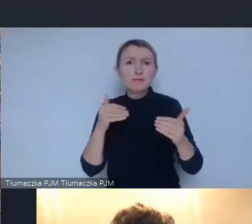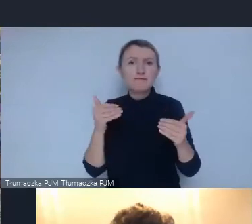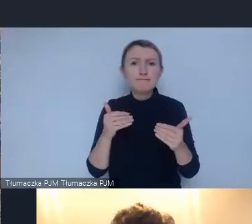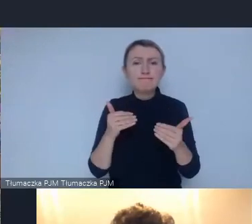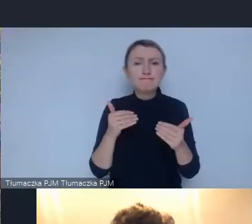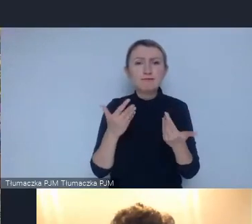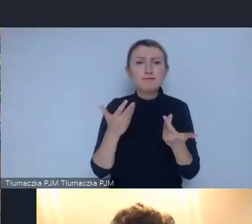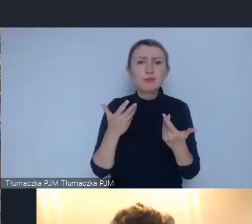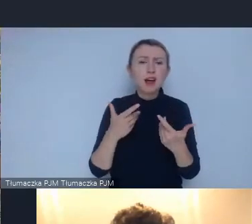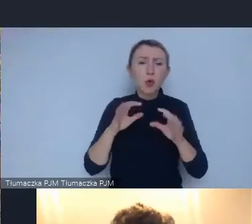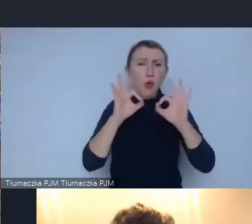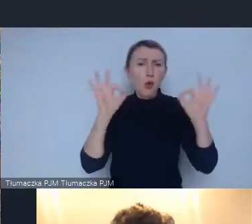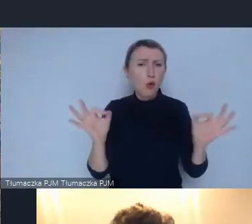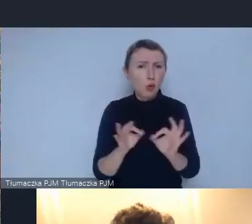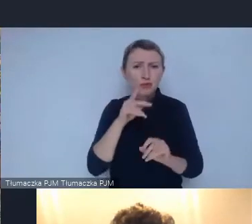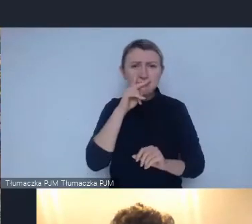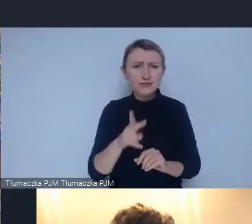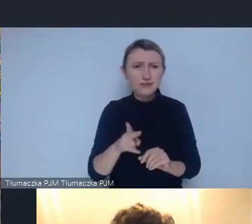I